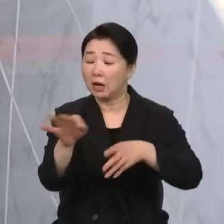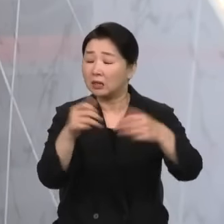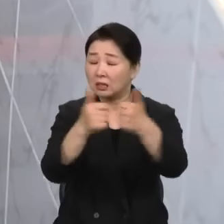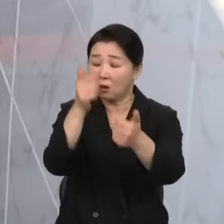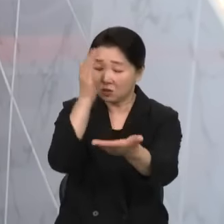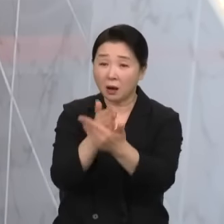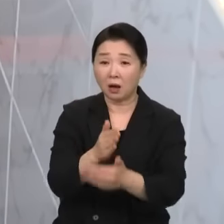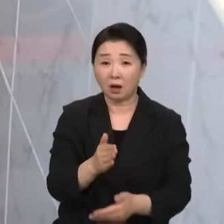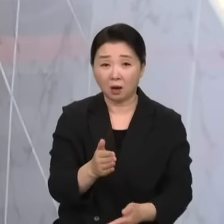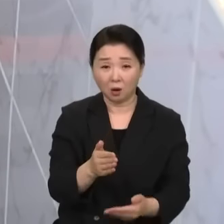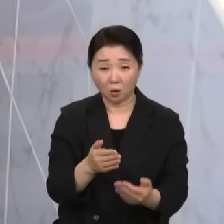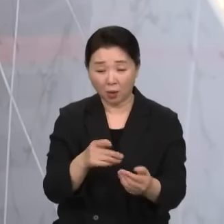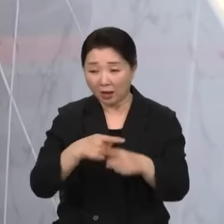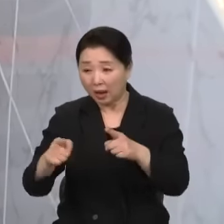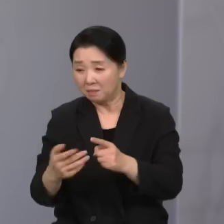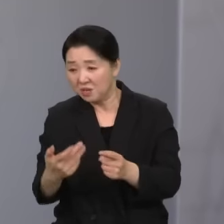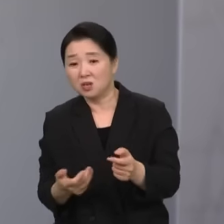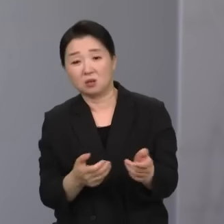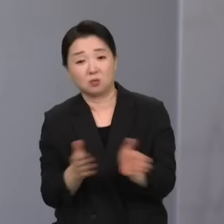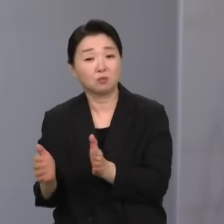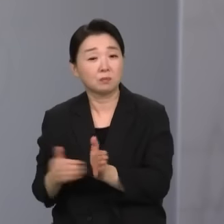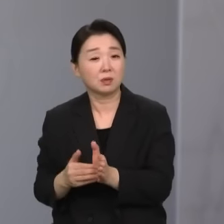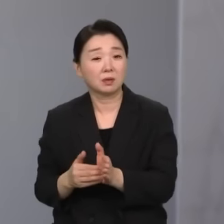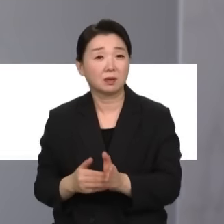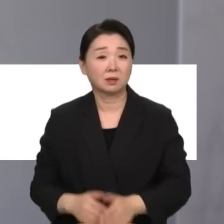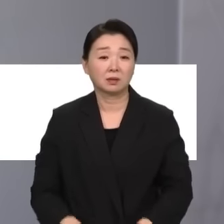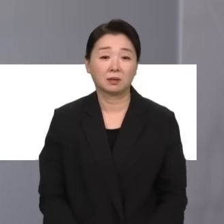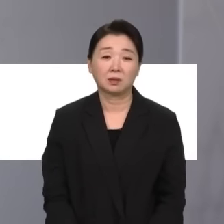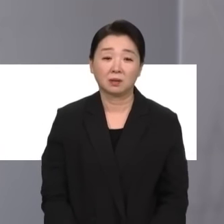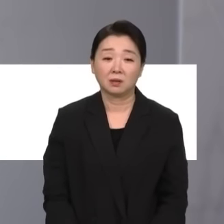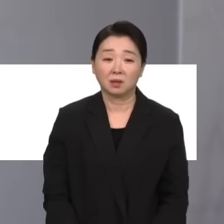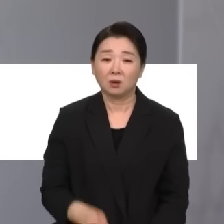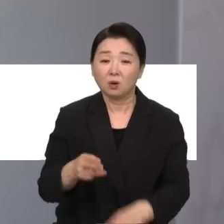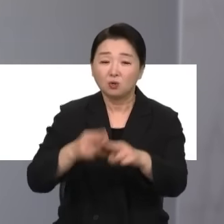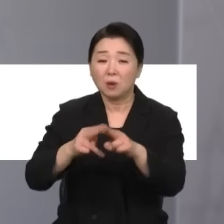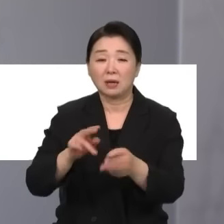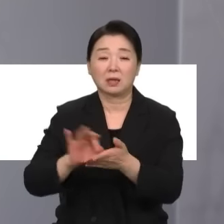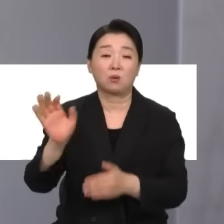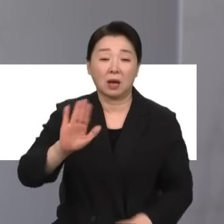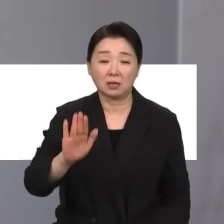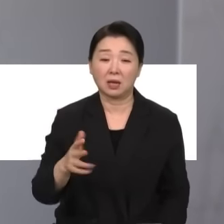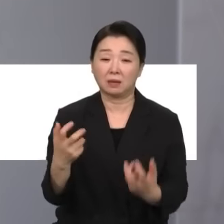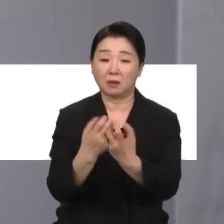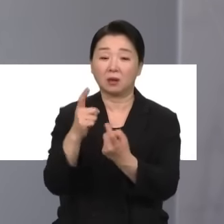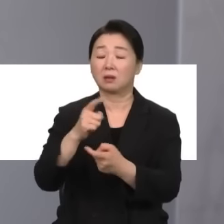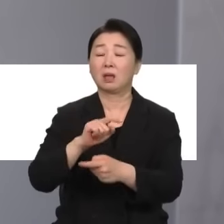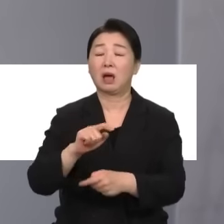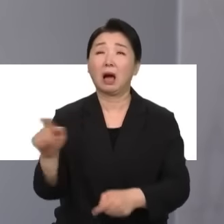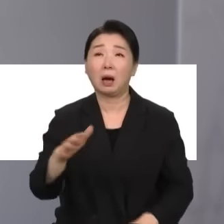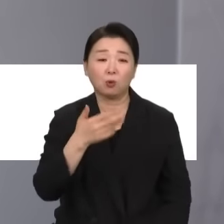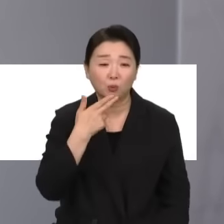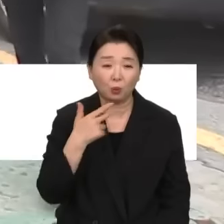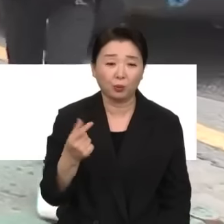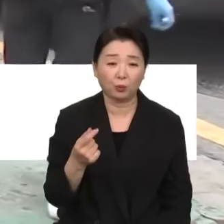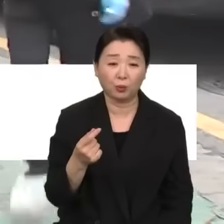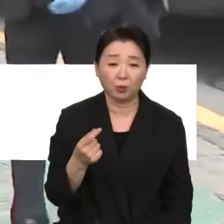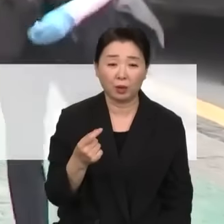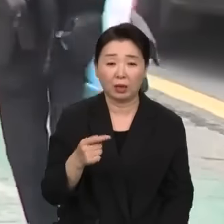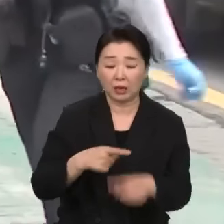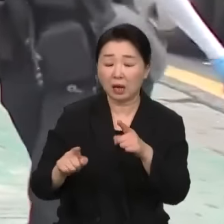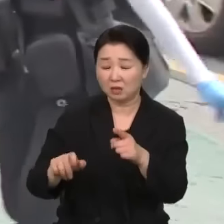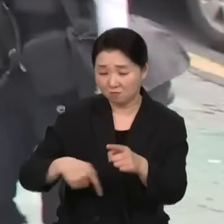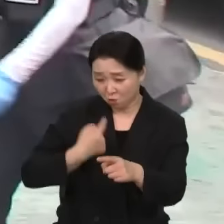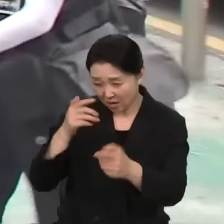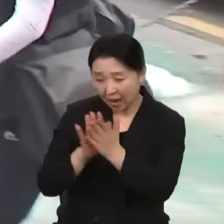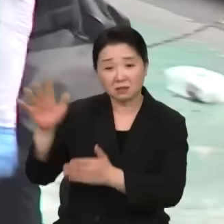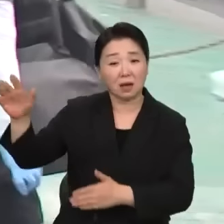흉기는 미리 준비한 것으로 알려졌습니다. 거기 주방은 안 써요. 냉장고 있는데 그냥 아무것도 없어요. 그냥 북한 분이 가봤어요.